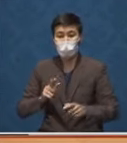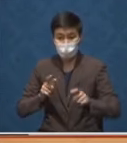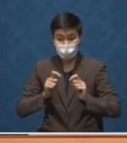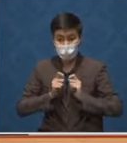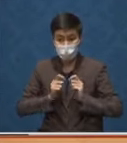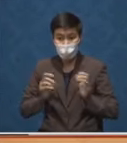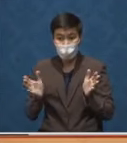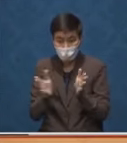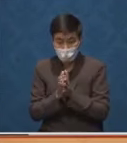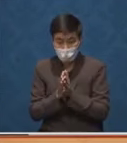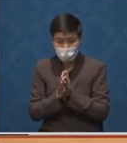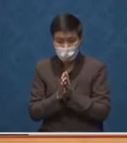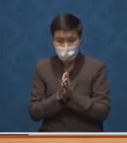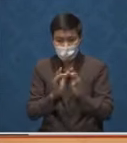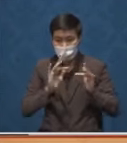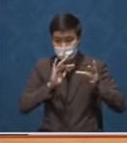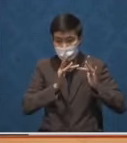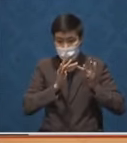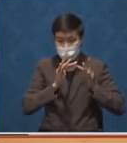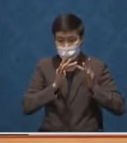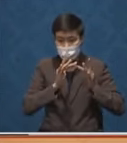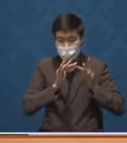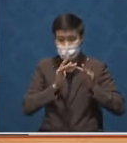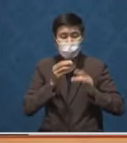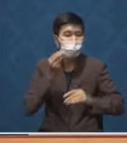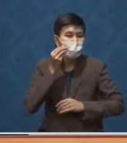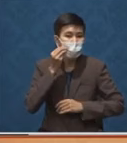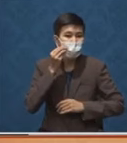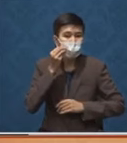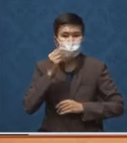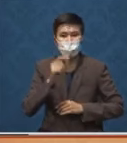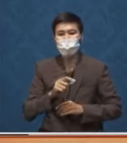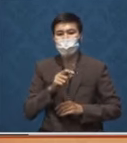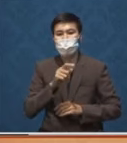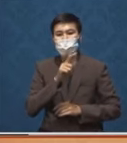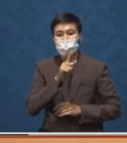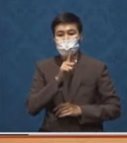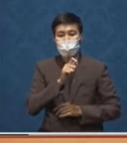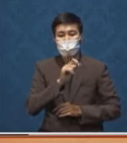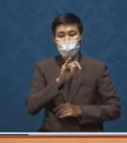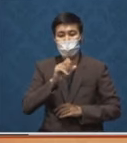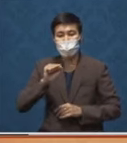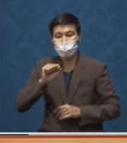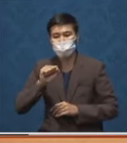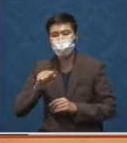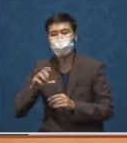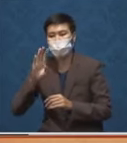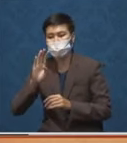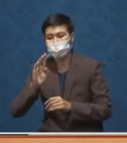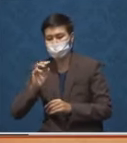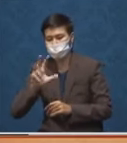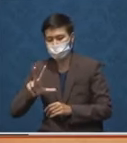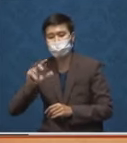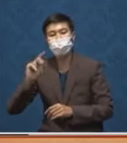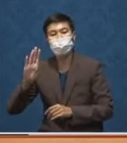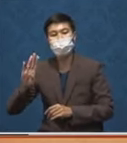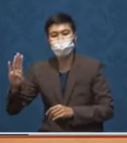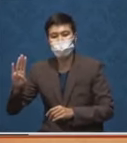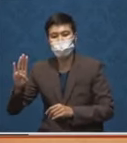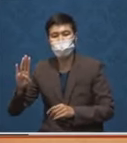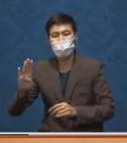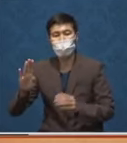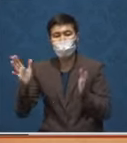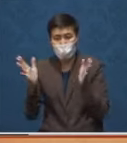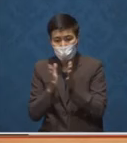กิจการอินเทอร์เน็ตบ้านหรือว่าบรอดแบนด์ของ AIS และ 3BB คำถามค่ะว่